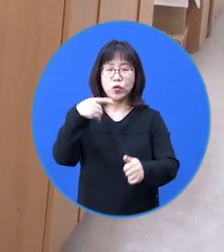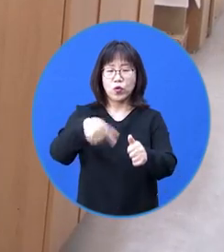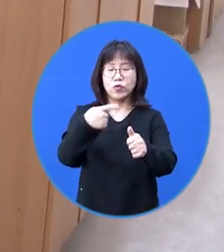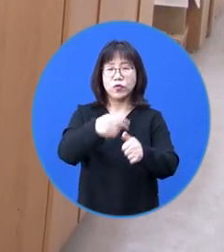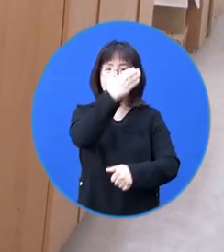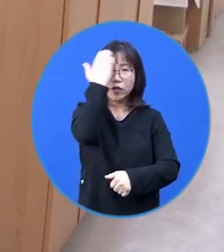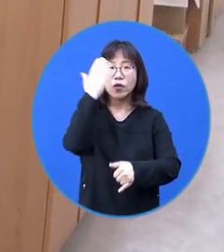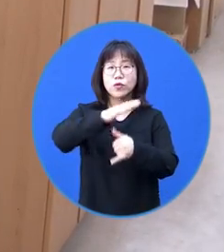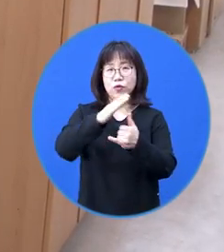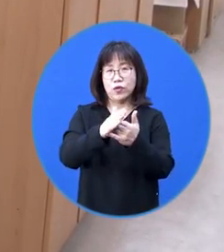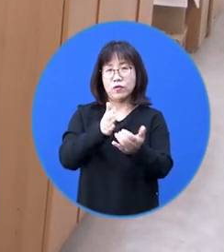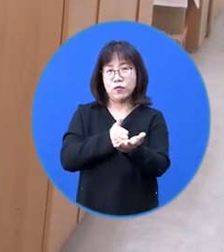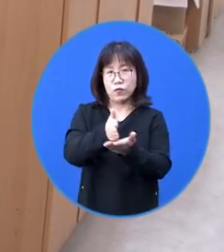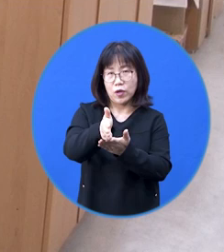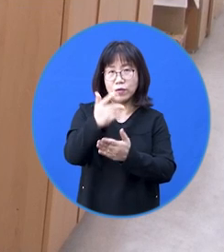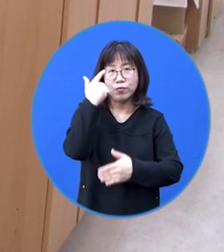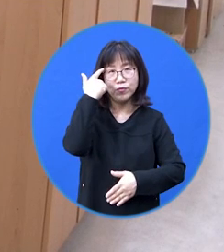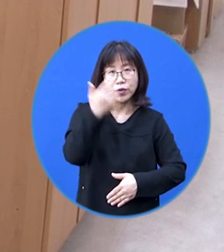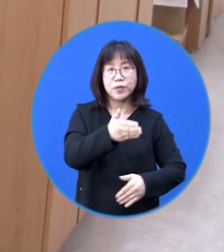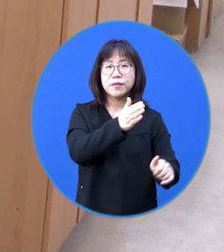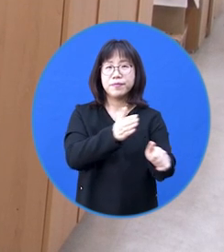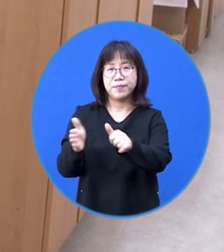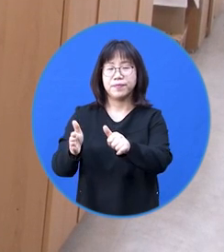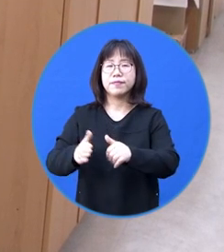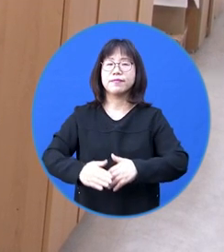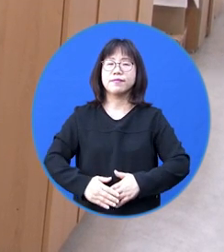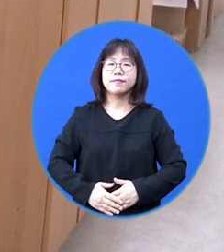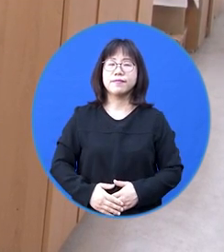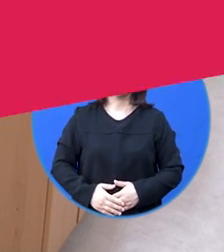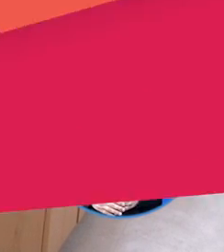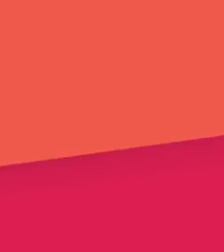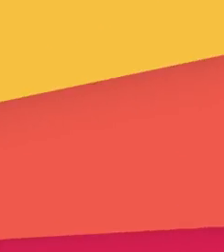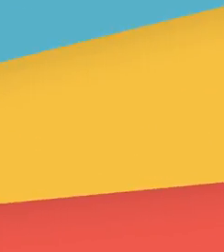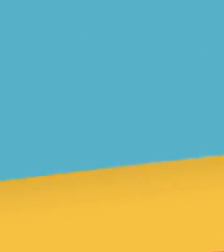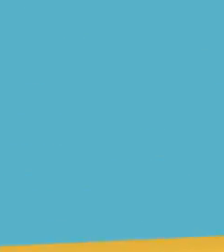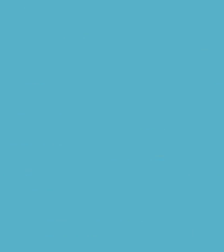사항은 강서구청 교육 청소년 바로 문의하면 됩니다